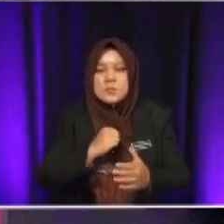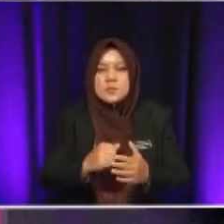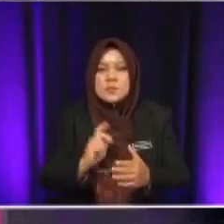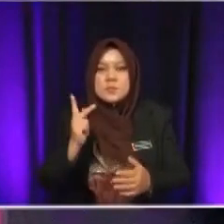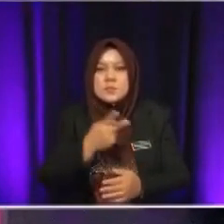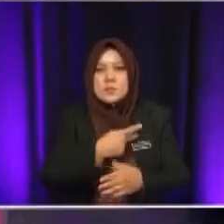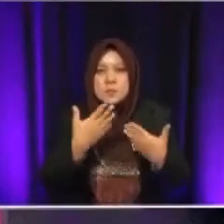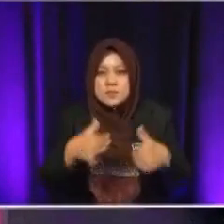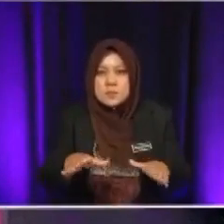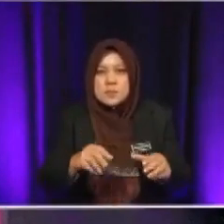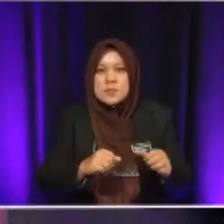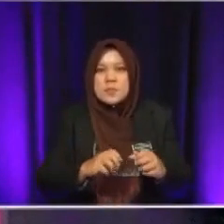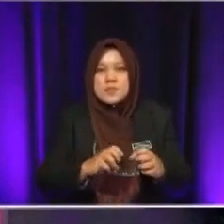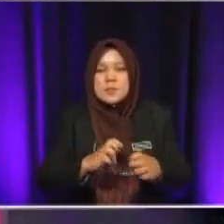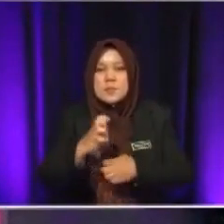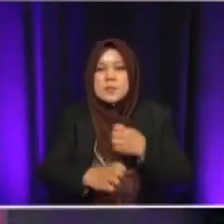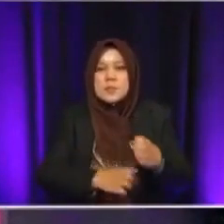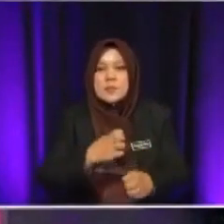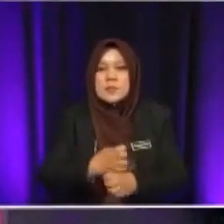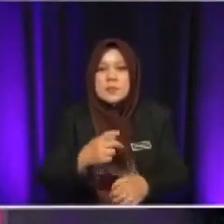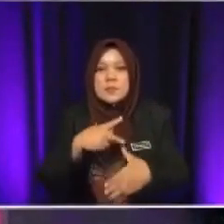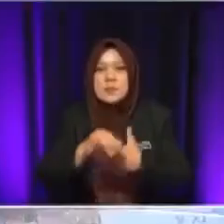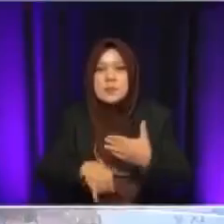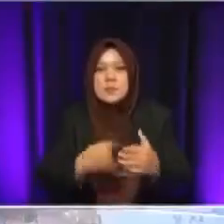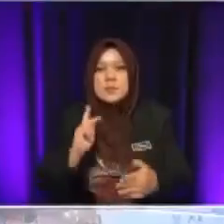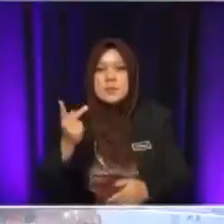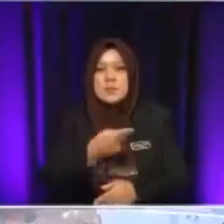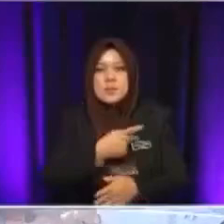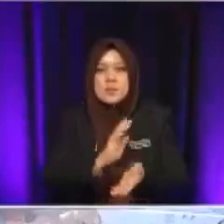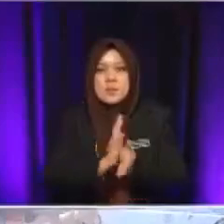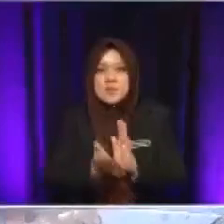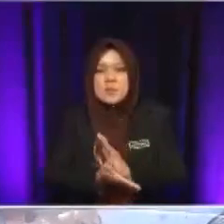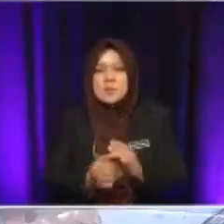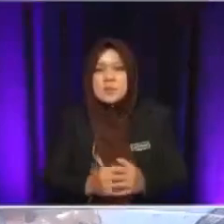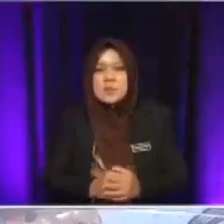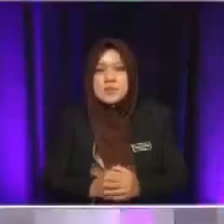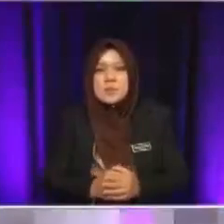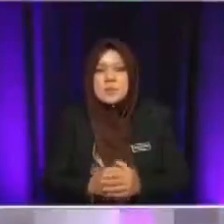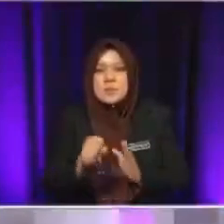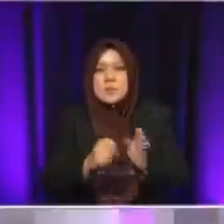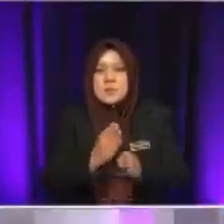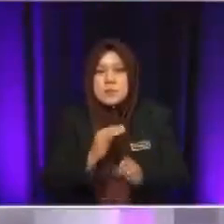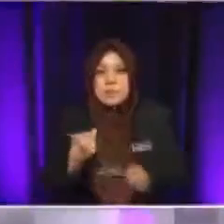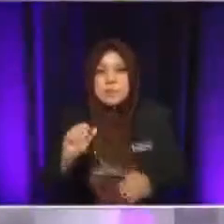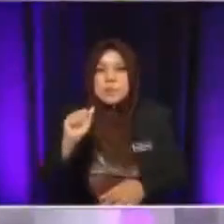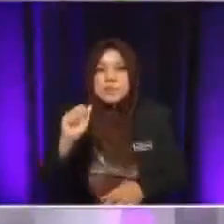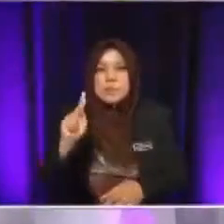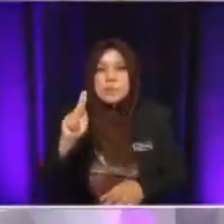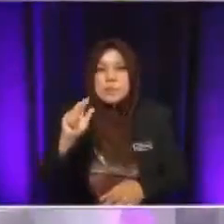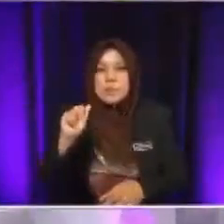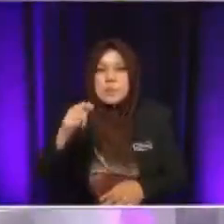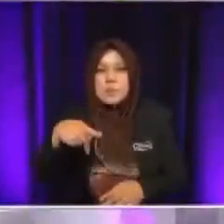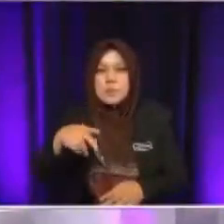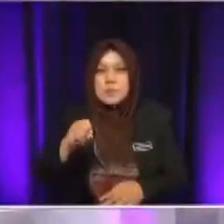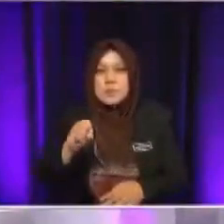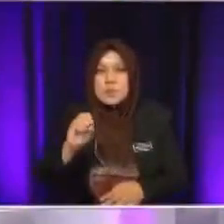Kita pun dah jalankan eksperimen ataupun projek kita jadi cikgu. Cantik. Cikgu Ayumi. Okey, sebenarnya aquaponik ni sangat mudah. Senang